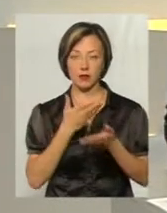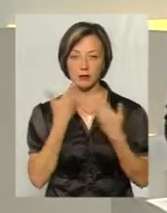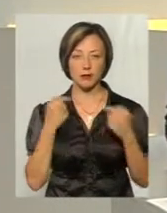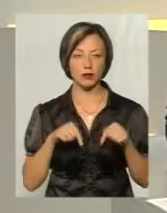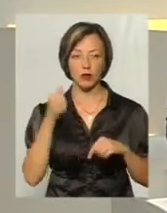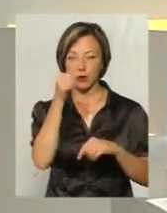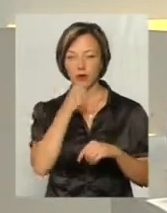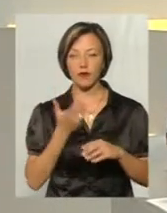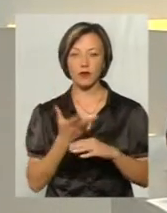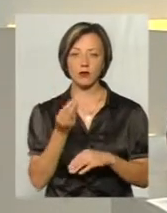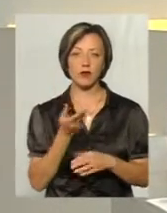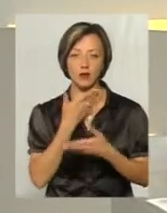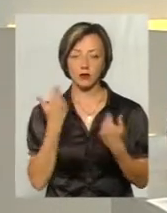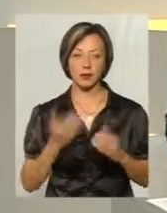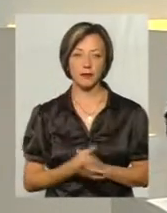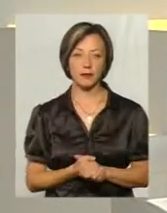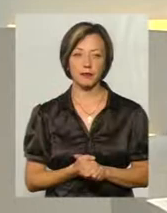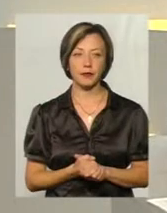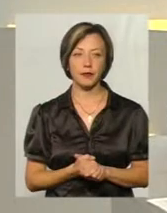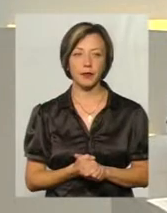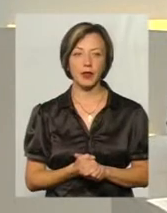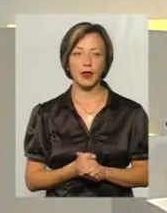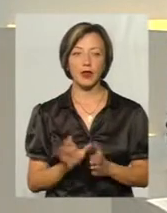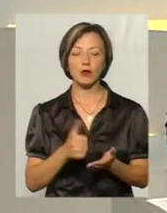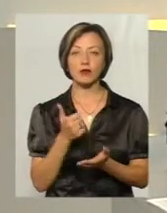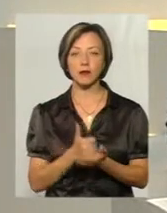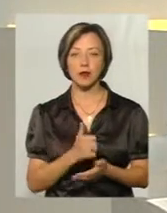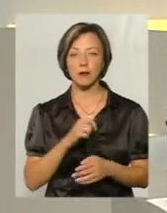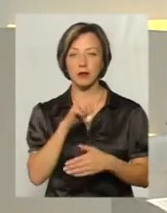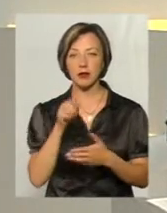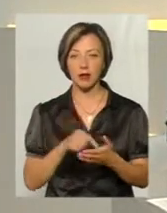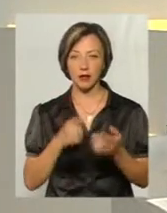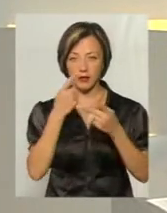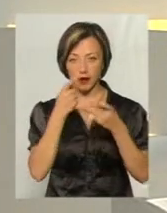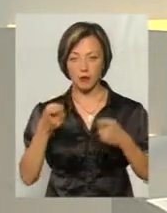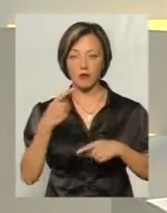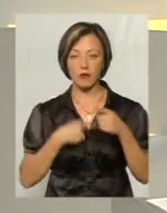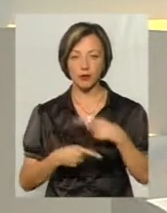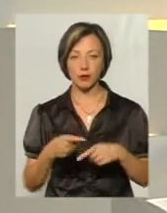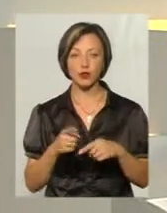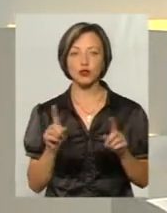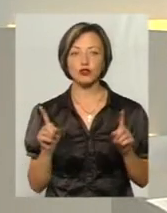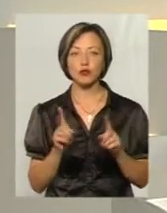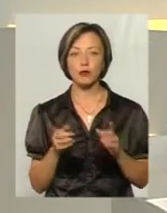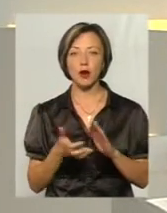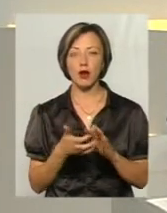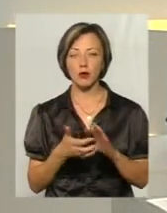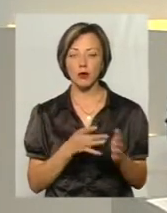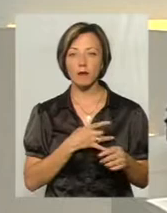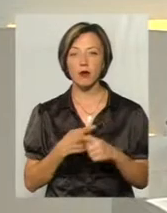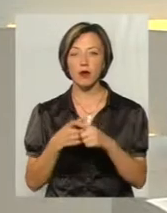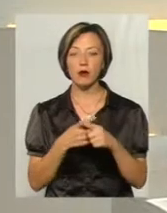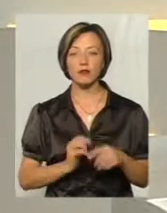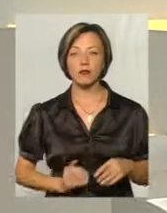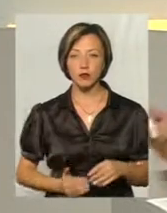Цього року це фінансування не буде. Добре, то тоді основне питання нашого ефіру. Я до нього повернусь. Скажіть, будь ласка, що ж бракує білоруським